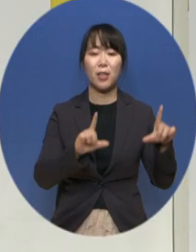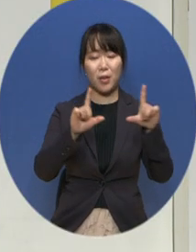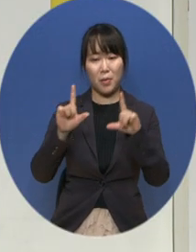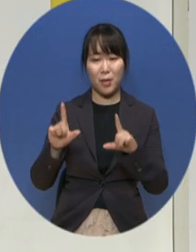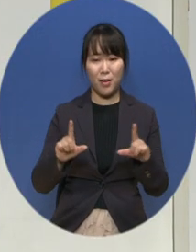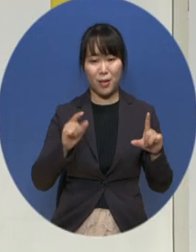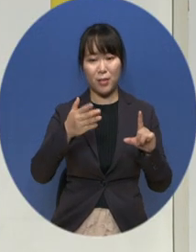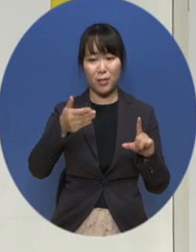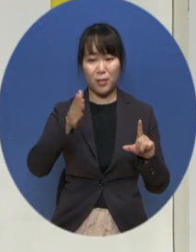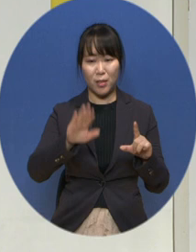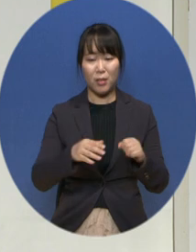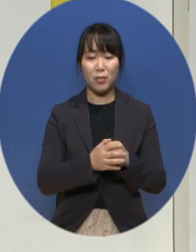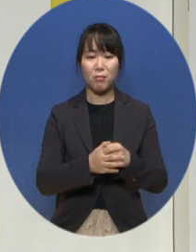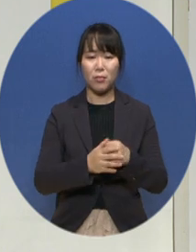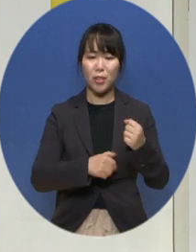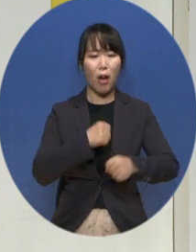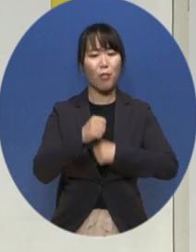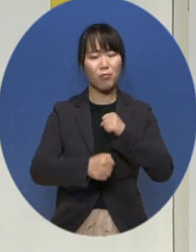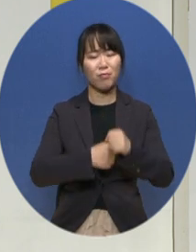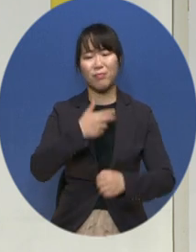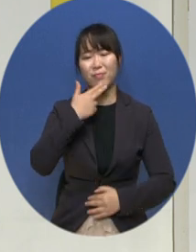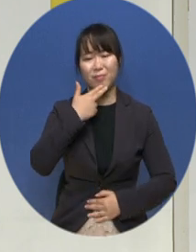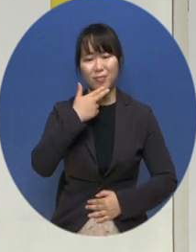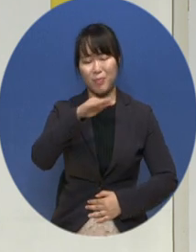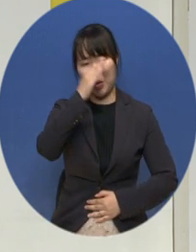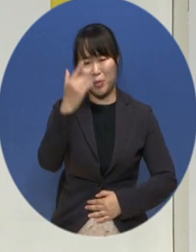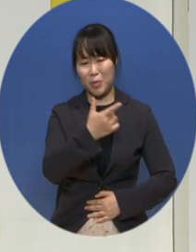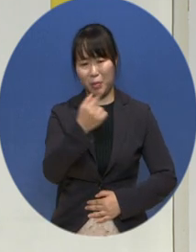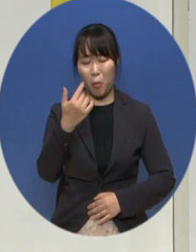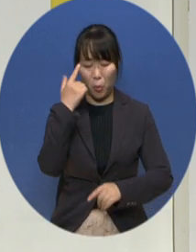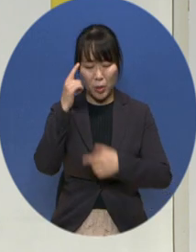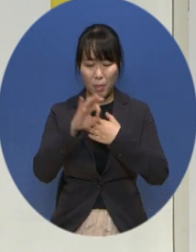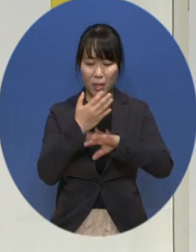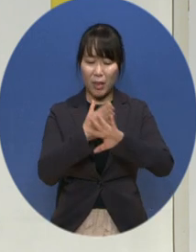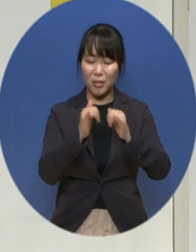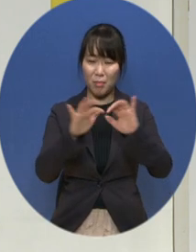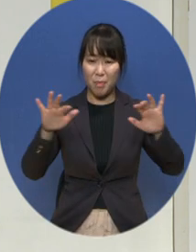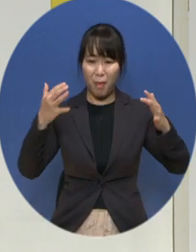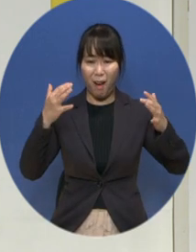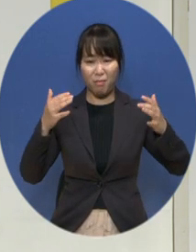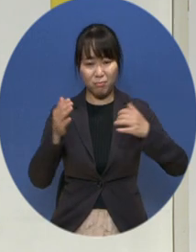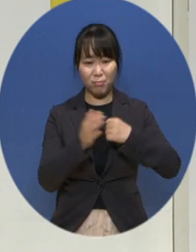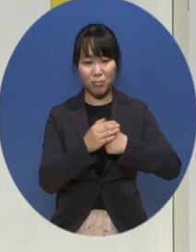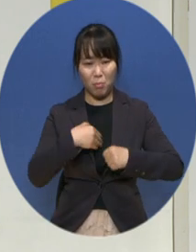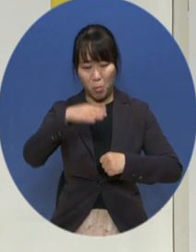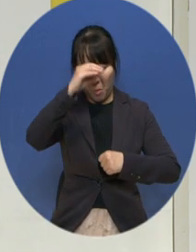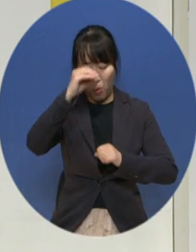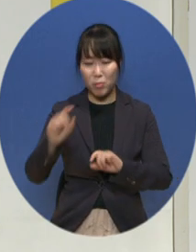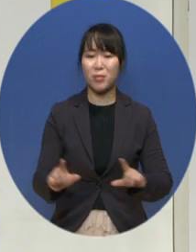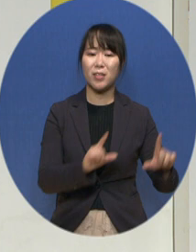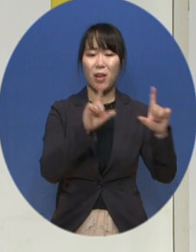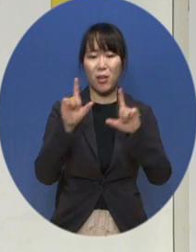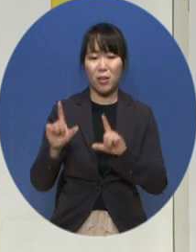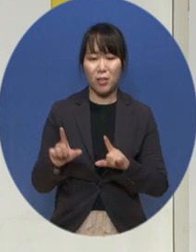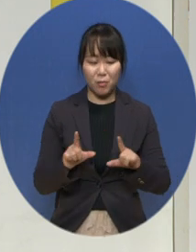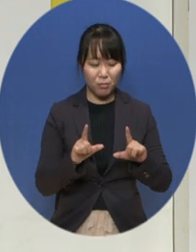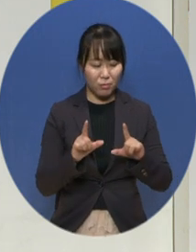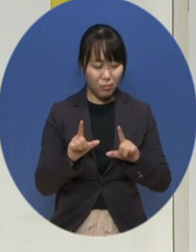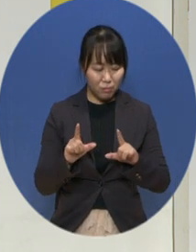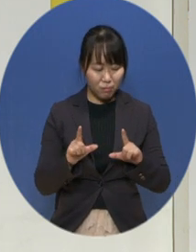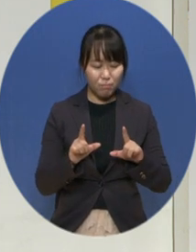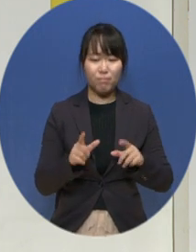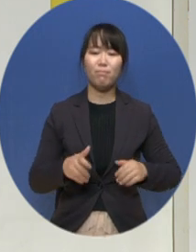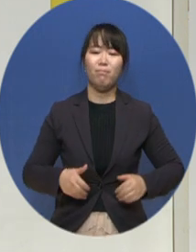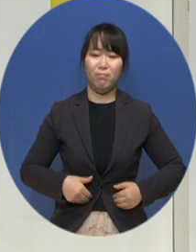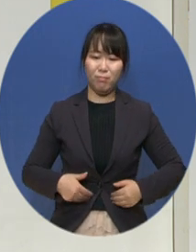하는데 그렇게는 잘 없지 않잖아요 단의 쳐다보고 있기 때문에 모범적인 생활을 아주는 의도적으로